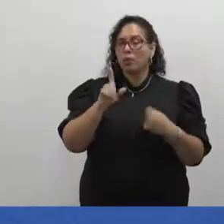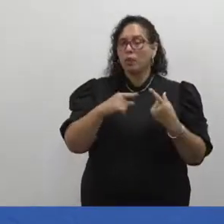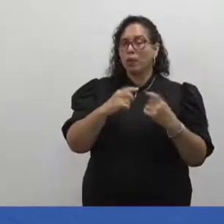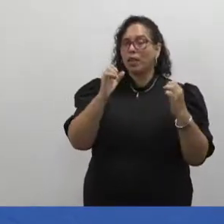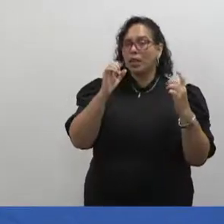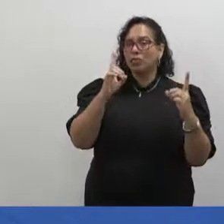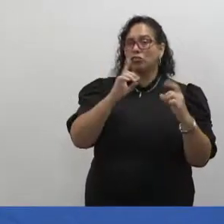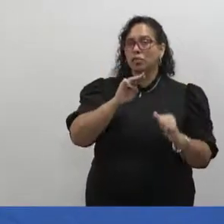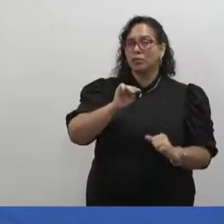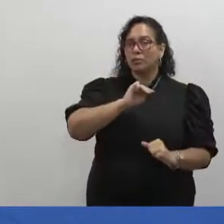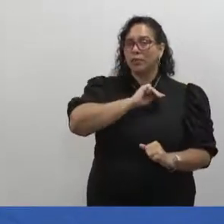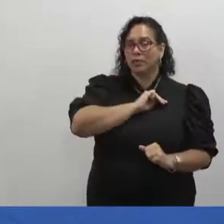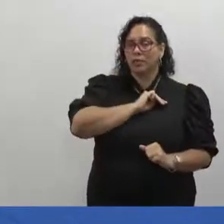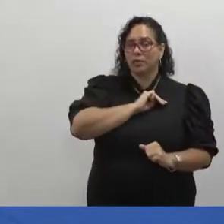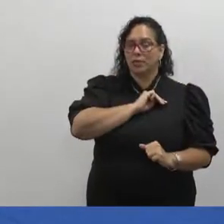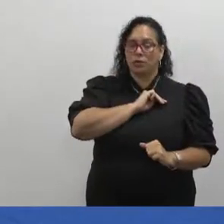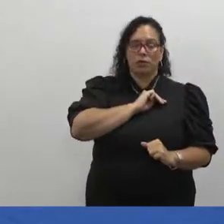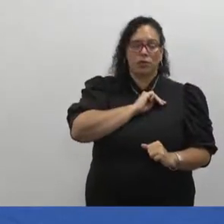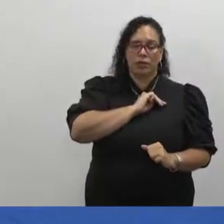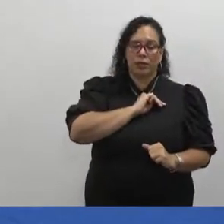này trên kia nó